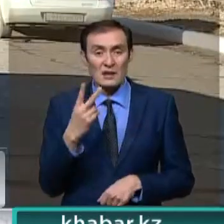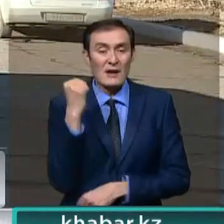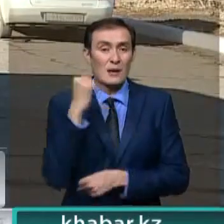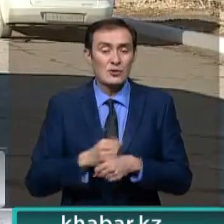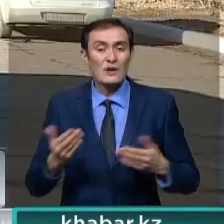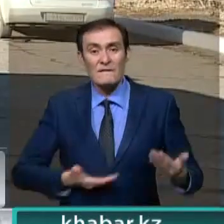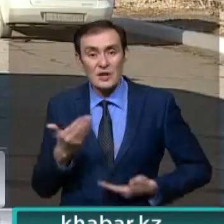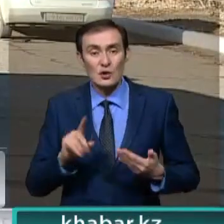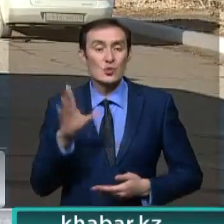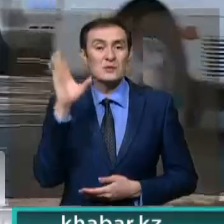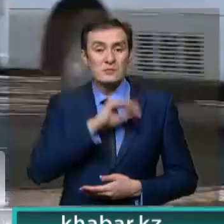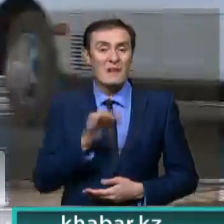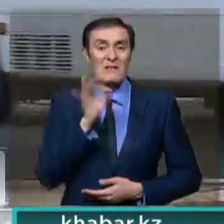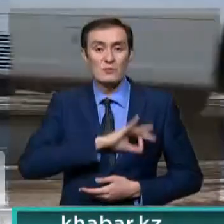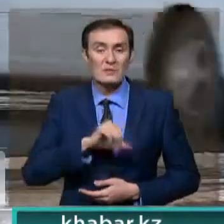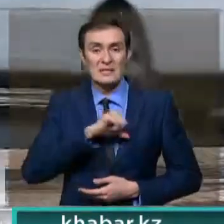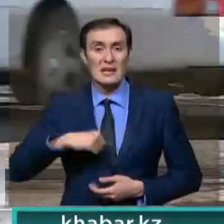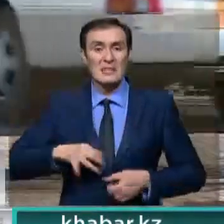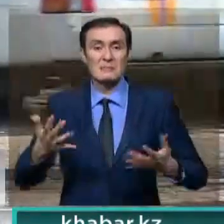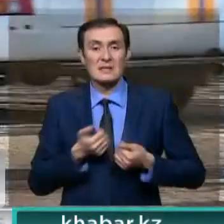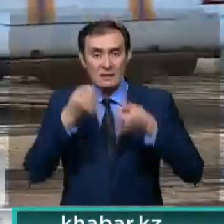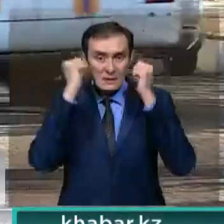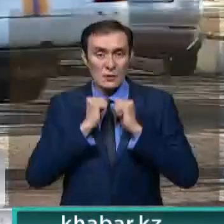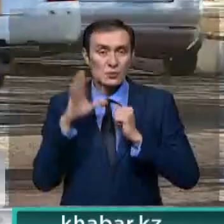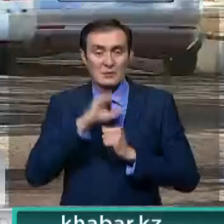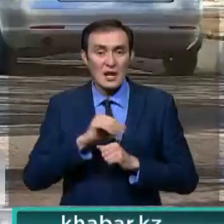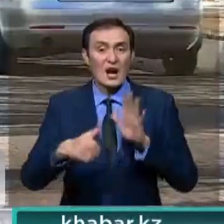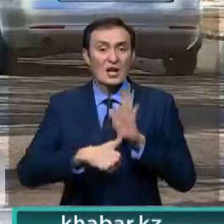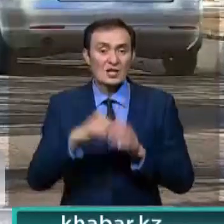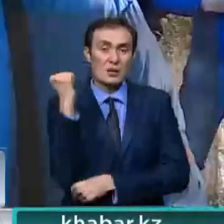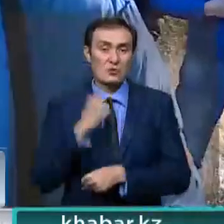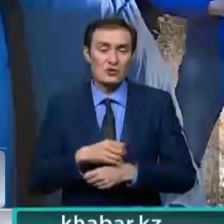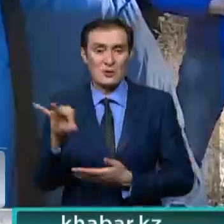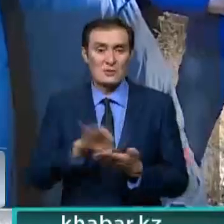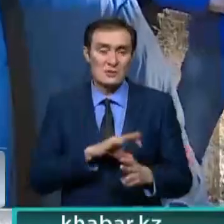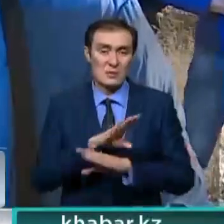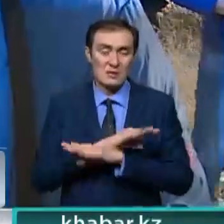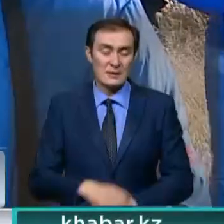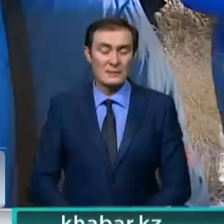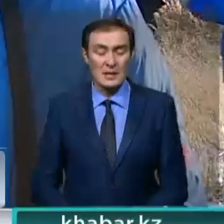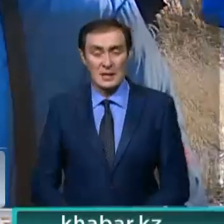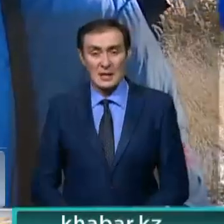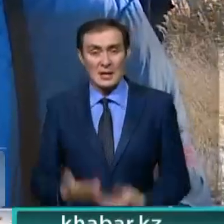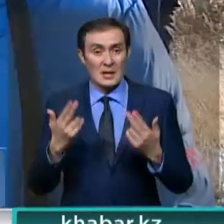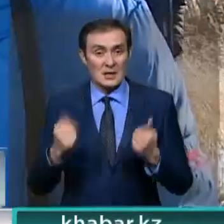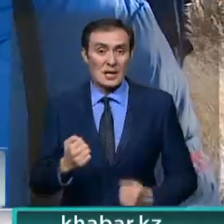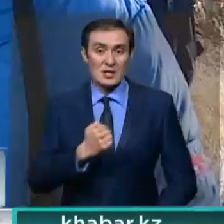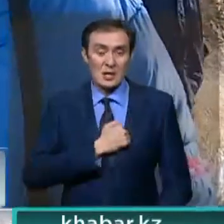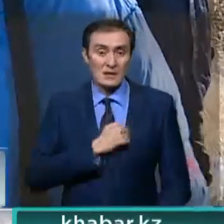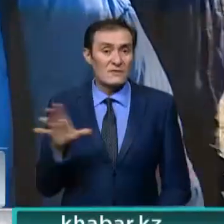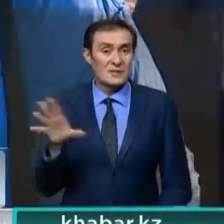шахтера выжили, потому что успели воспользоваться самоспасателями. 6 горняков погибли на месте. Пацанов жалко, конечно, все молодые.